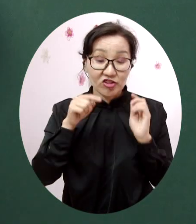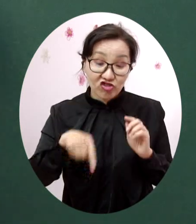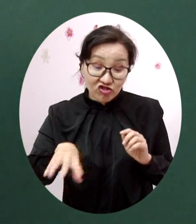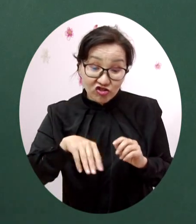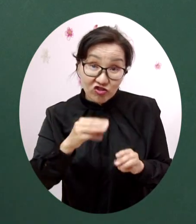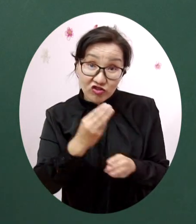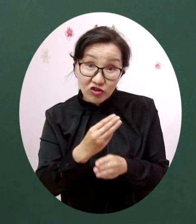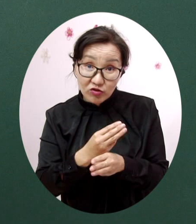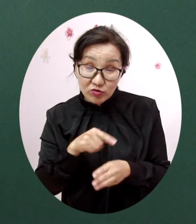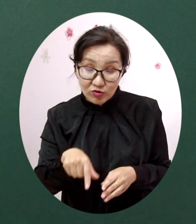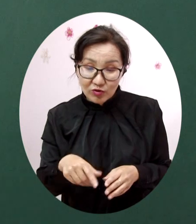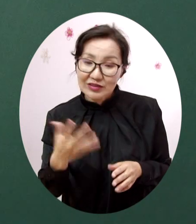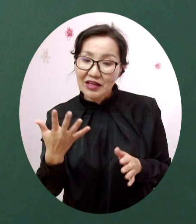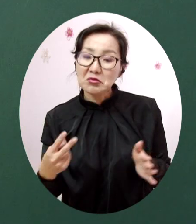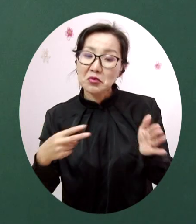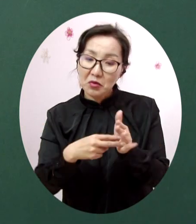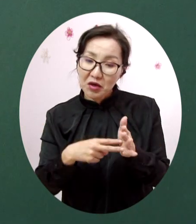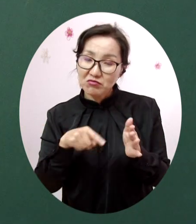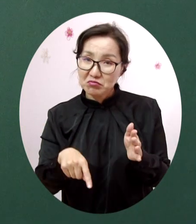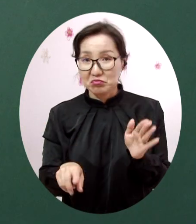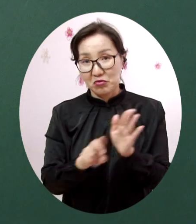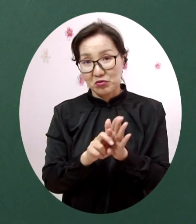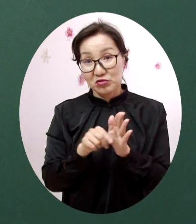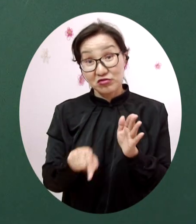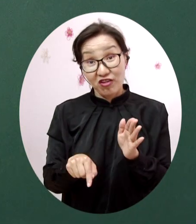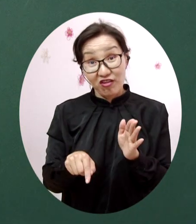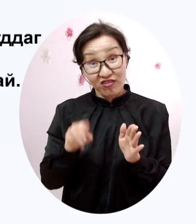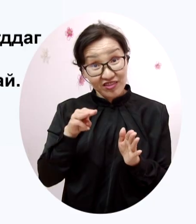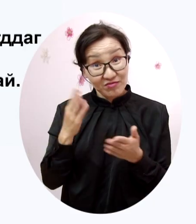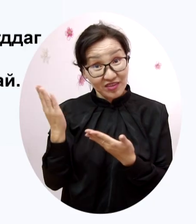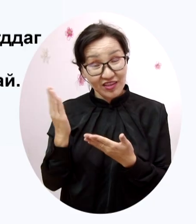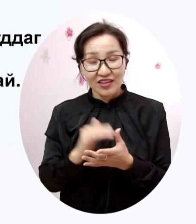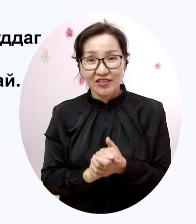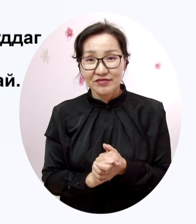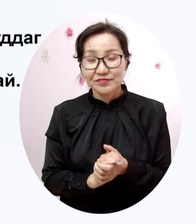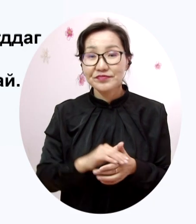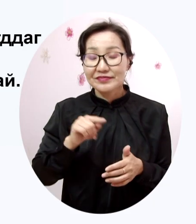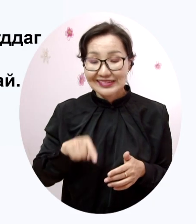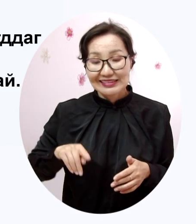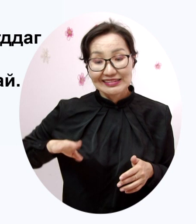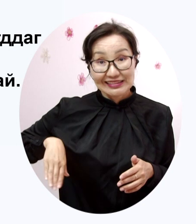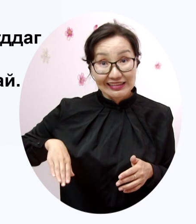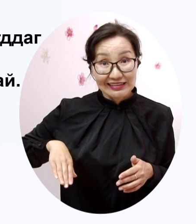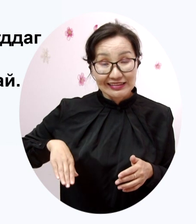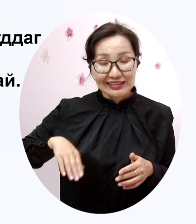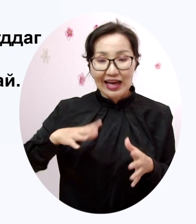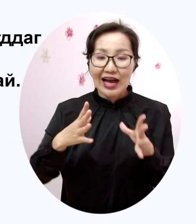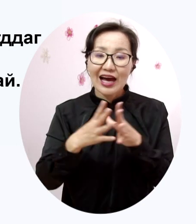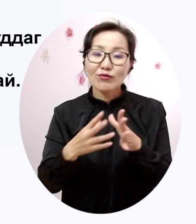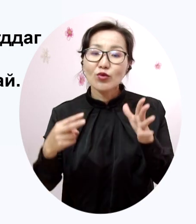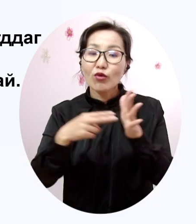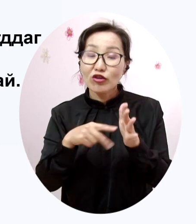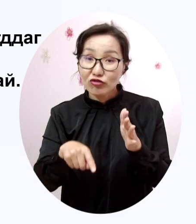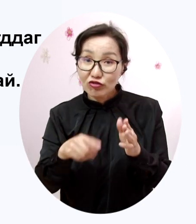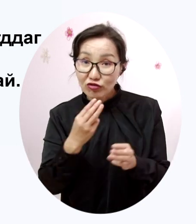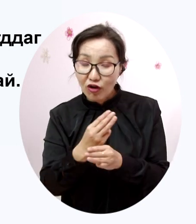Оо, эдгээр тоонууд маань тавд хуваагдах тоонууд ахна. За тэгвэл дараа нь 10-т хуваагдах